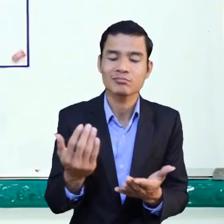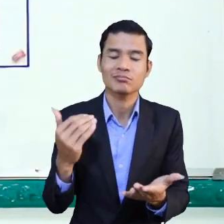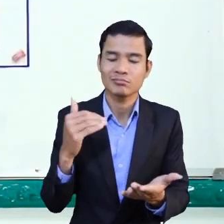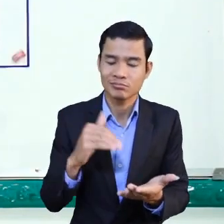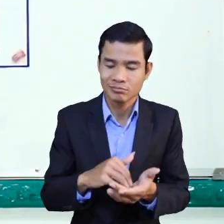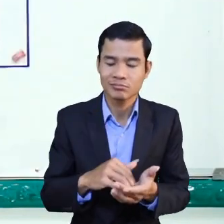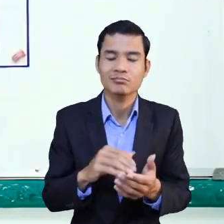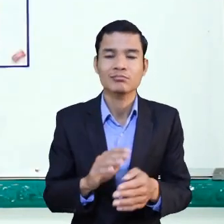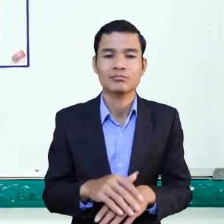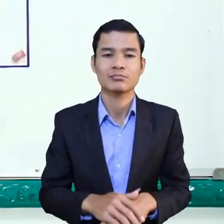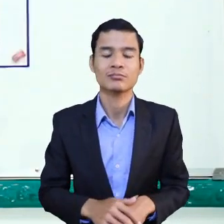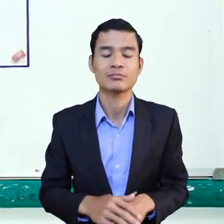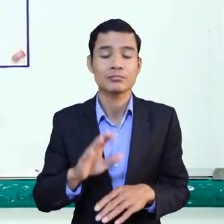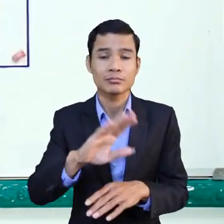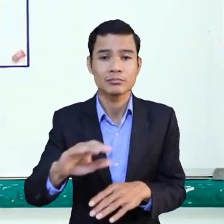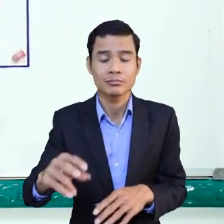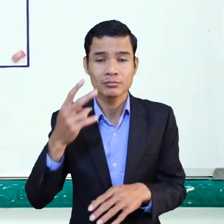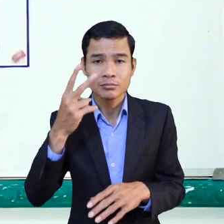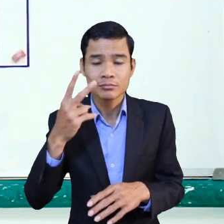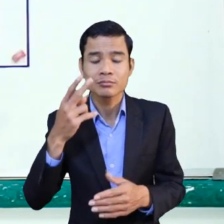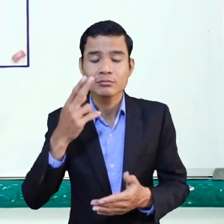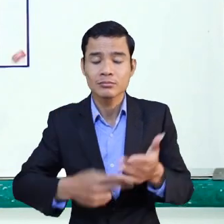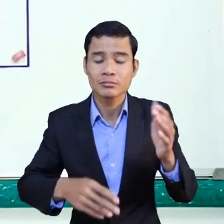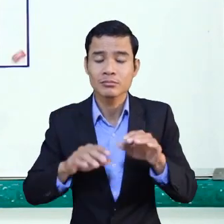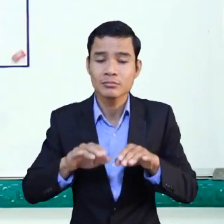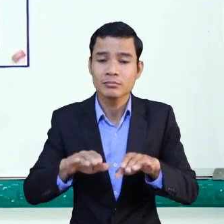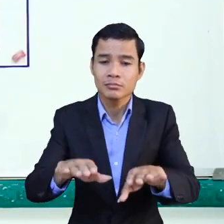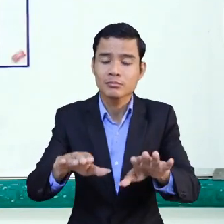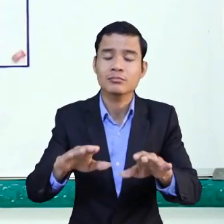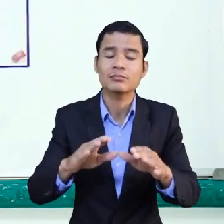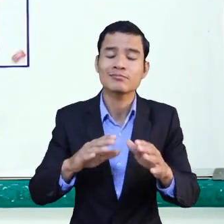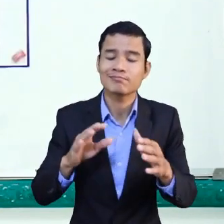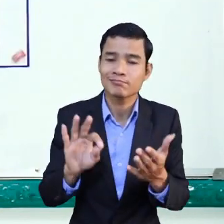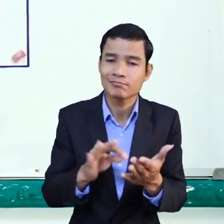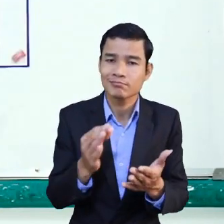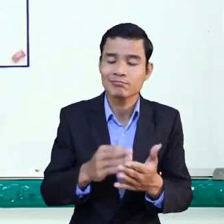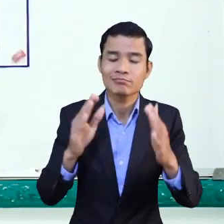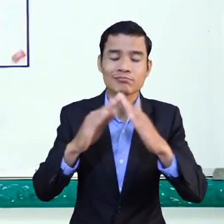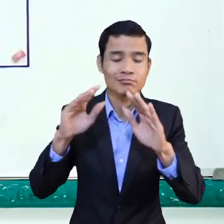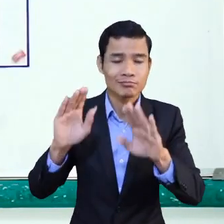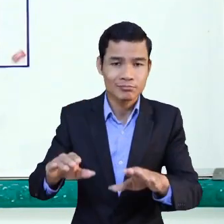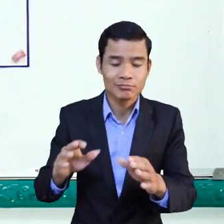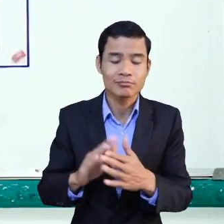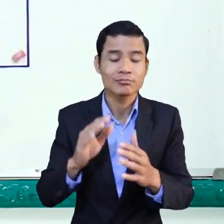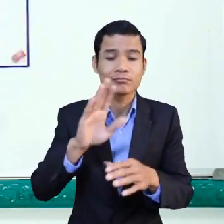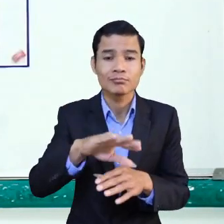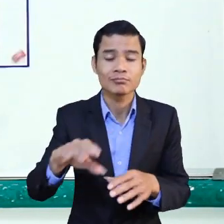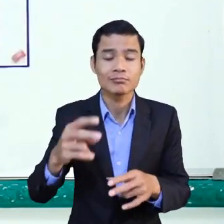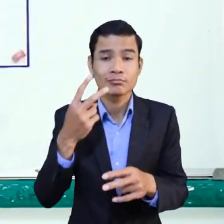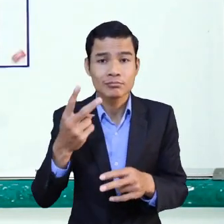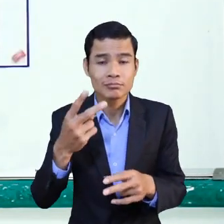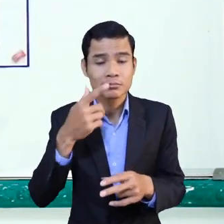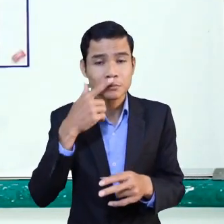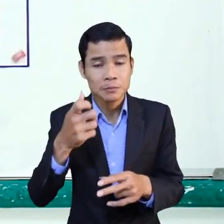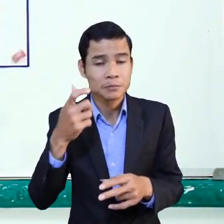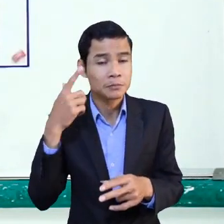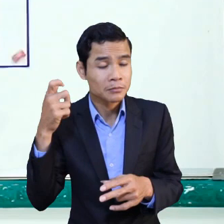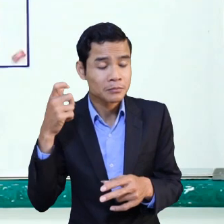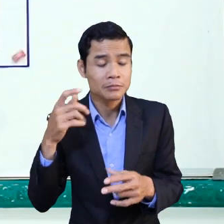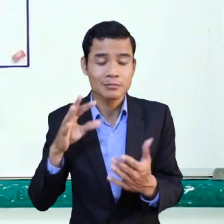តើកូនកូនធ្លាប់ឃើញគេដេកអ្វីខ្លះនៅផ្ទះចាកូនកូនធ្លាប់ឃើញដេកអ្វីខ្លះកូនធ្លាប់ឃើញ